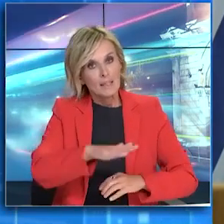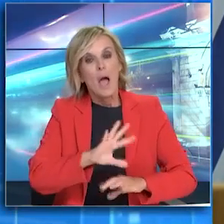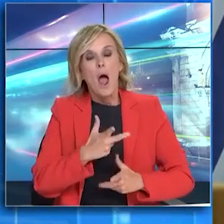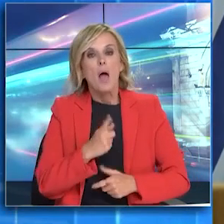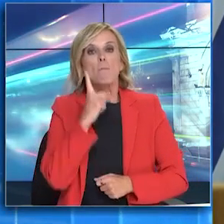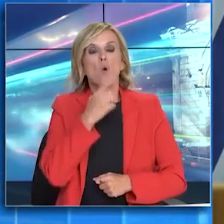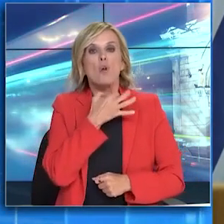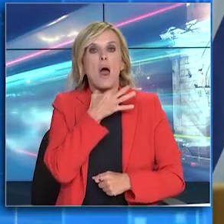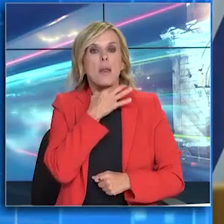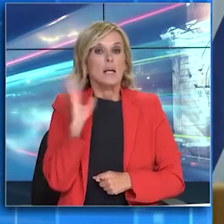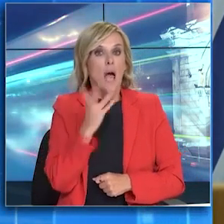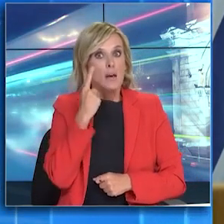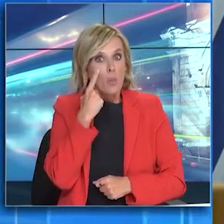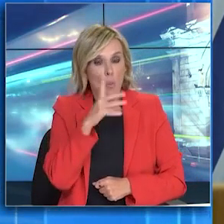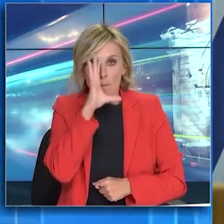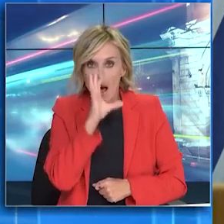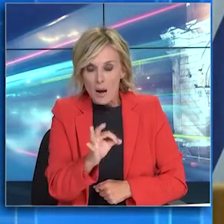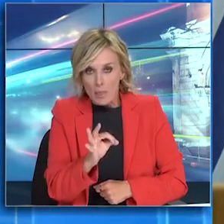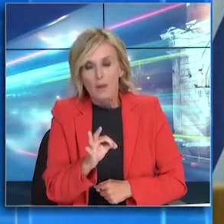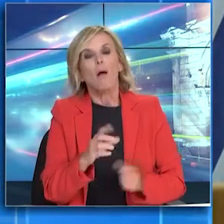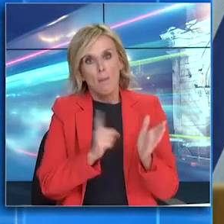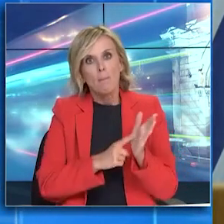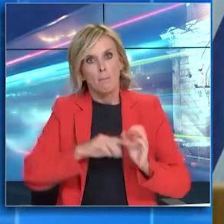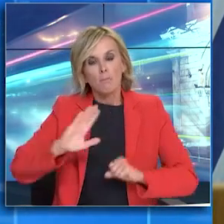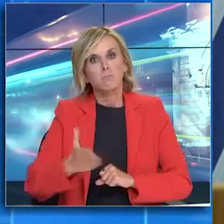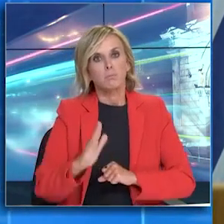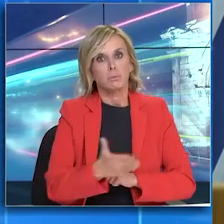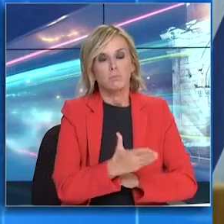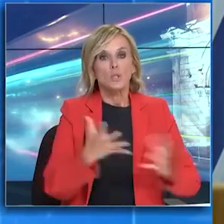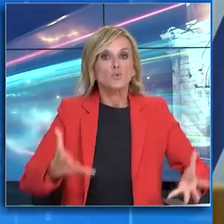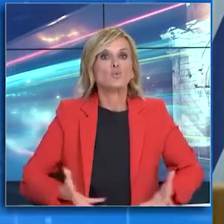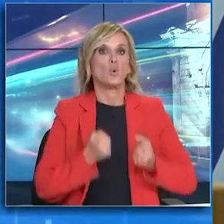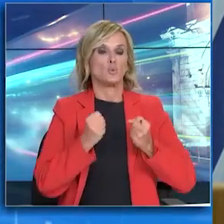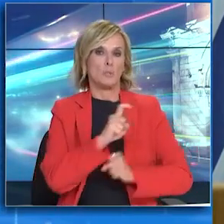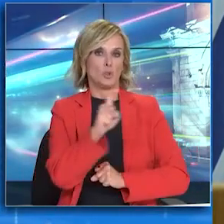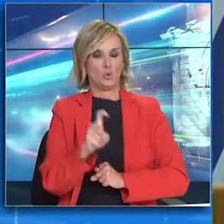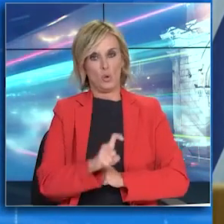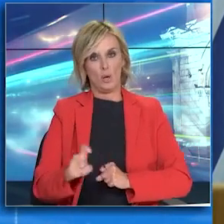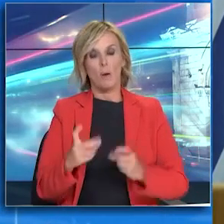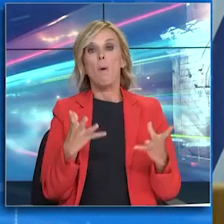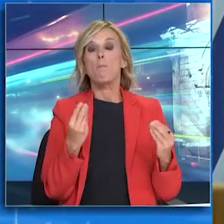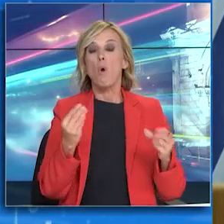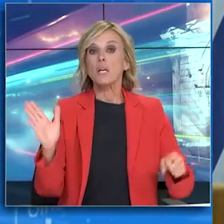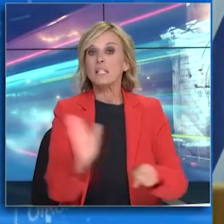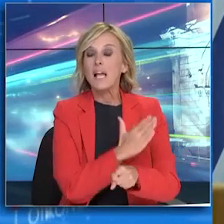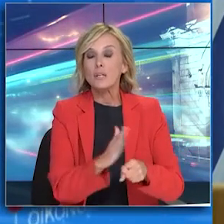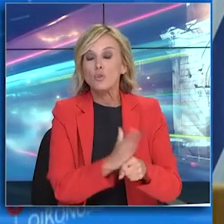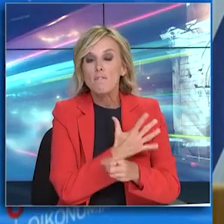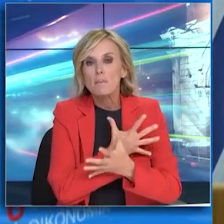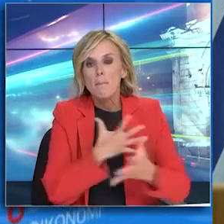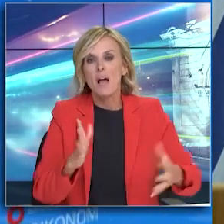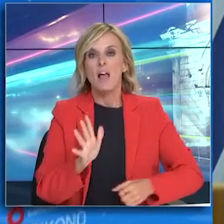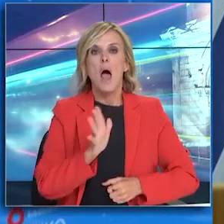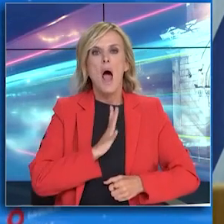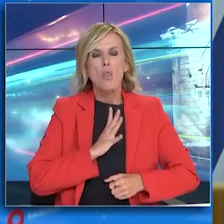τους κατοίκους να απομακρυνθούν από τα σπίτια τους, από τις περιουσίες τους, για να σωθεί η ζωή τους. Οι καταστροφές είναι μεγάλες. Άνθρωποι